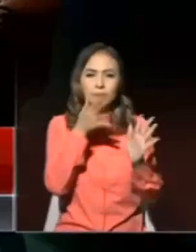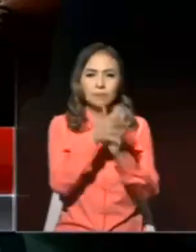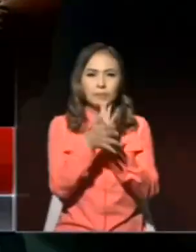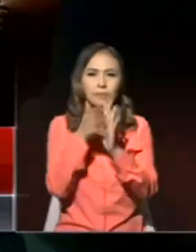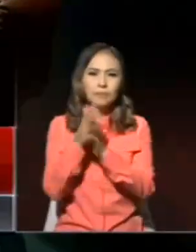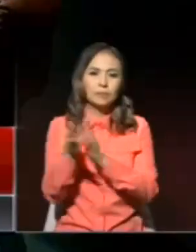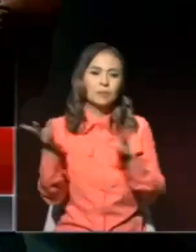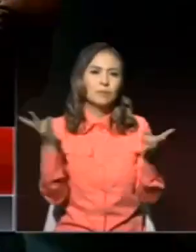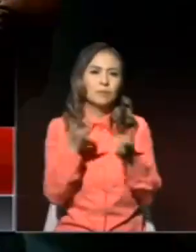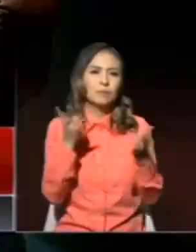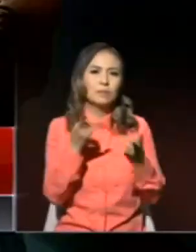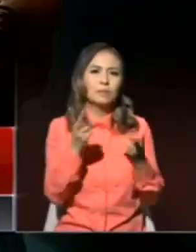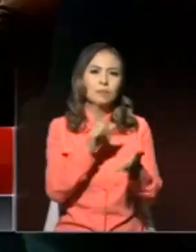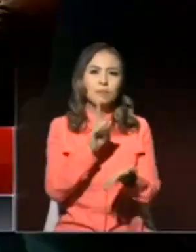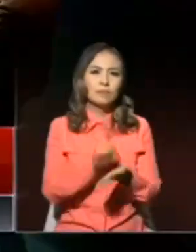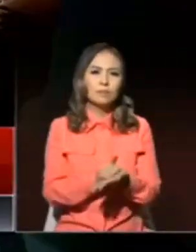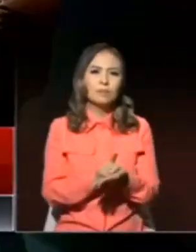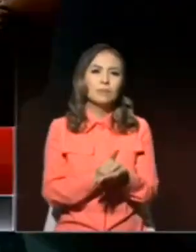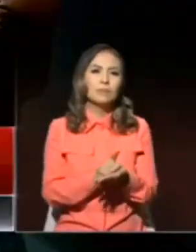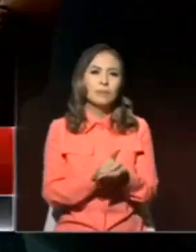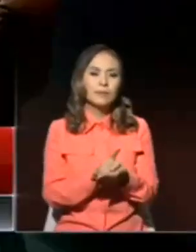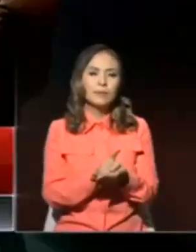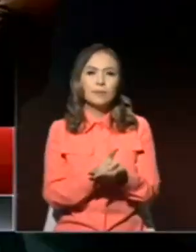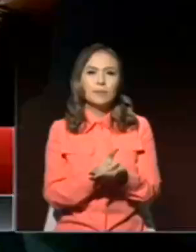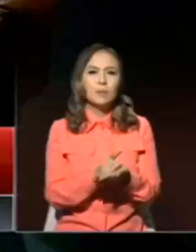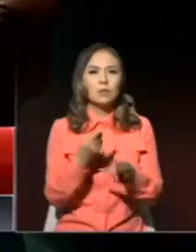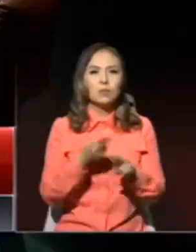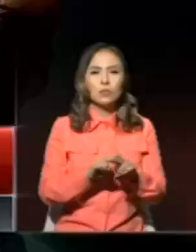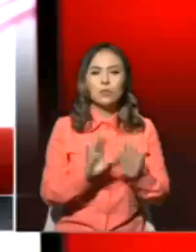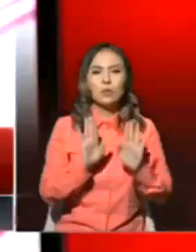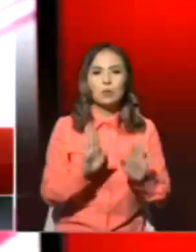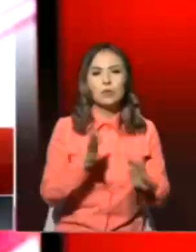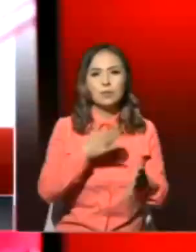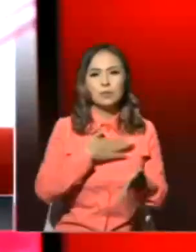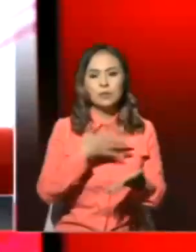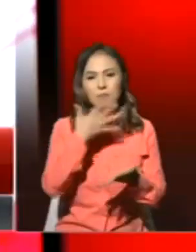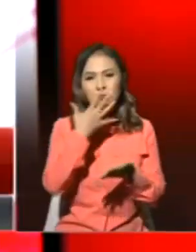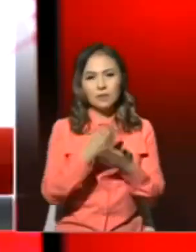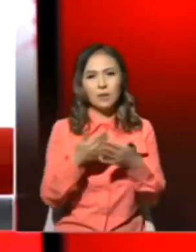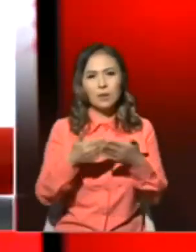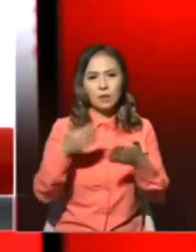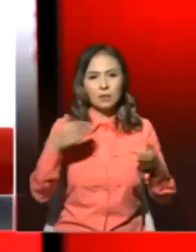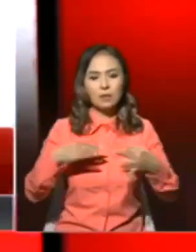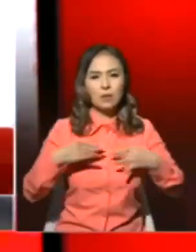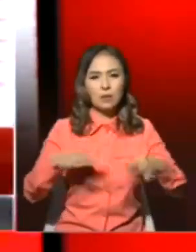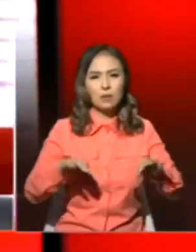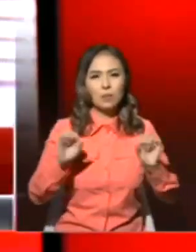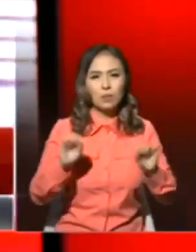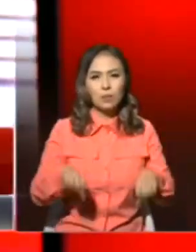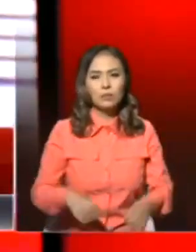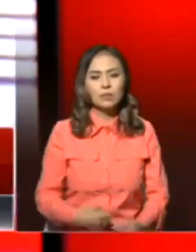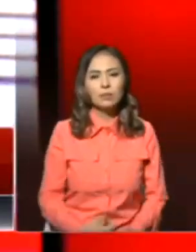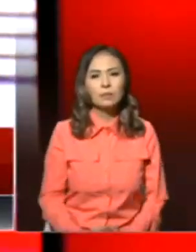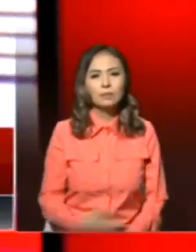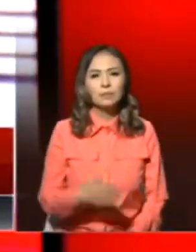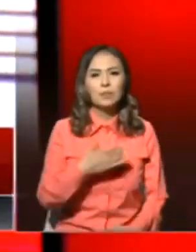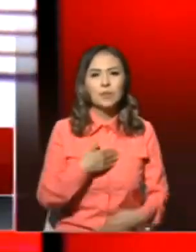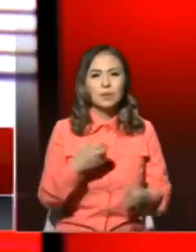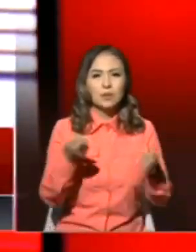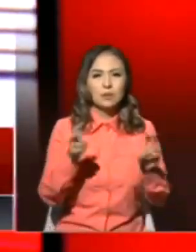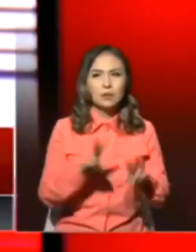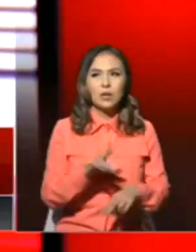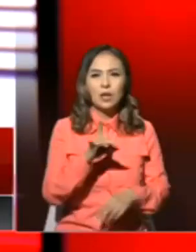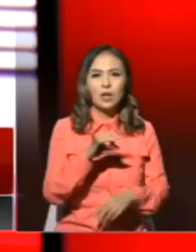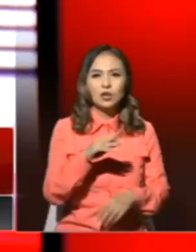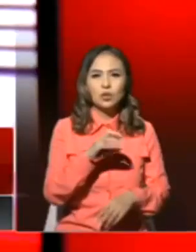осыны үнемі айтып отыру керек деп ойлаймын. Сонда ғана біз осы ненің алдын ала аламыз. Сонымен бірге арнайы біздің режиссерларымыз